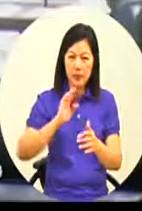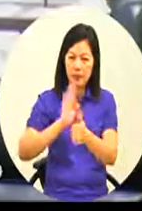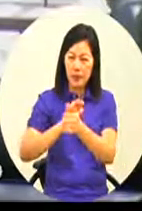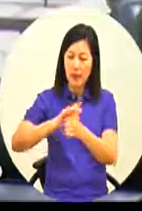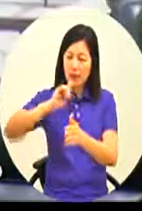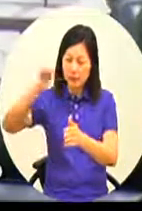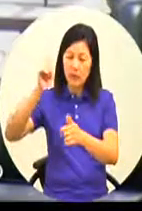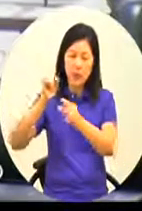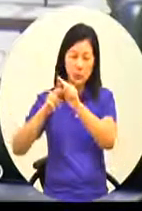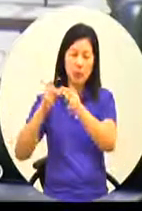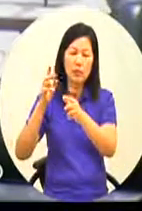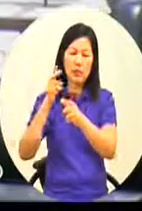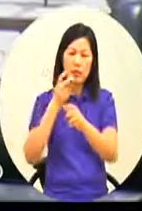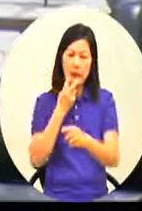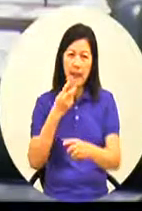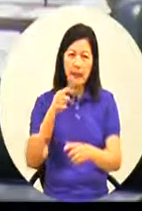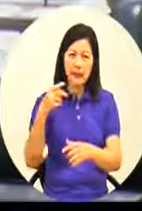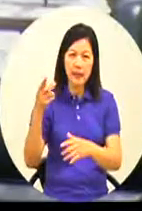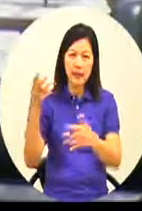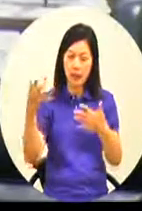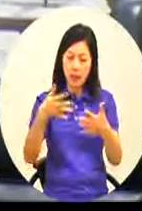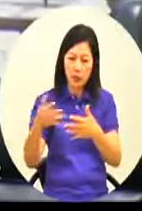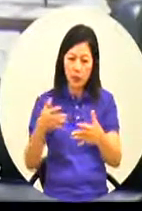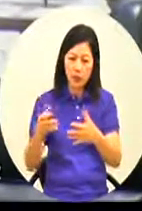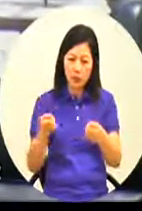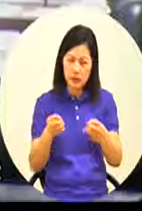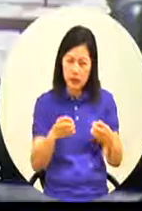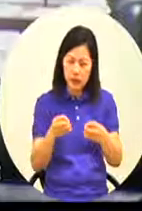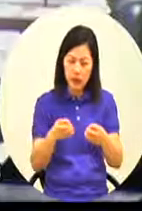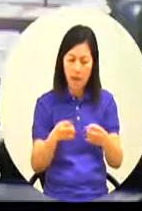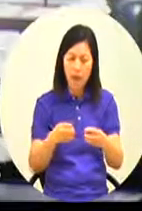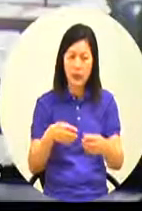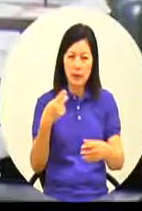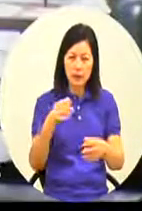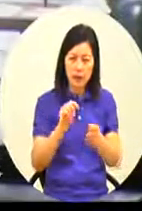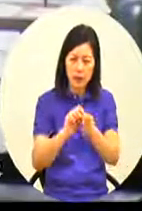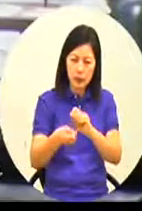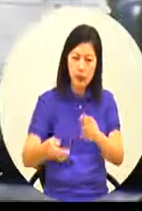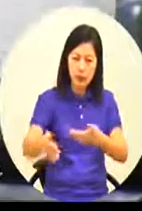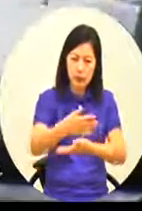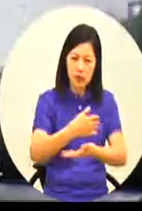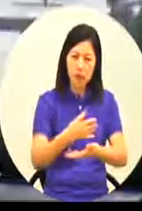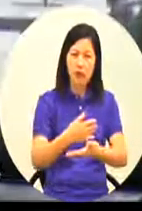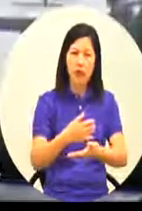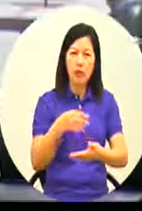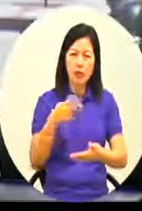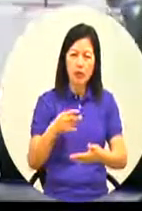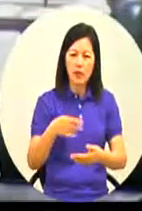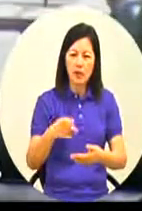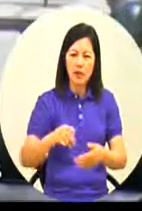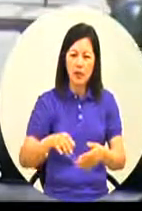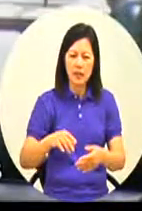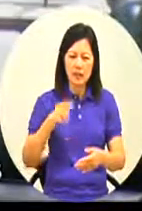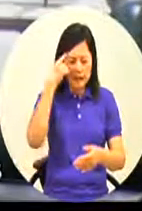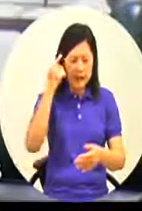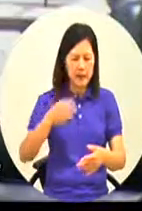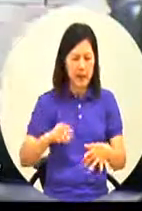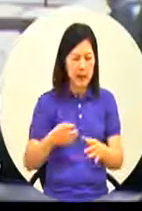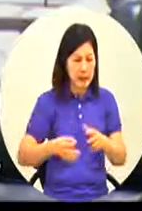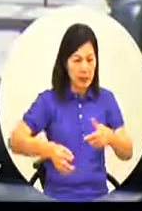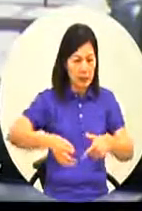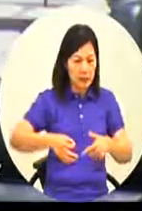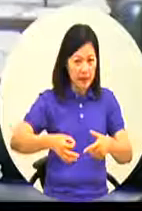反映之后处理这些问题，再来进行课税的动作。但是现在不是啊，你说去就去啊， 林总没法都欢